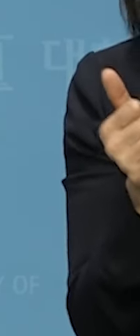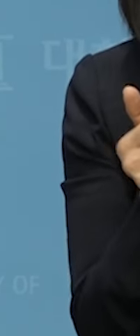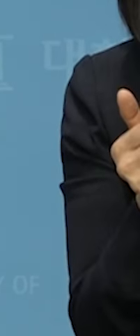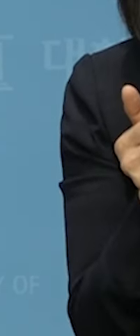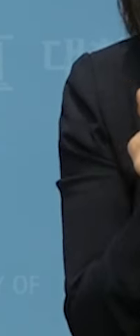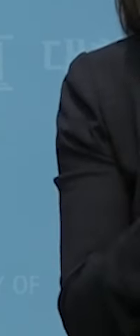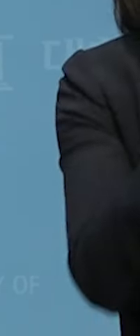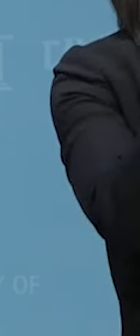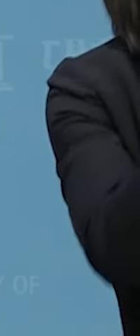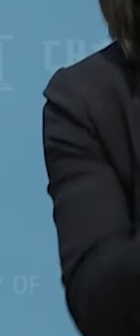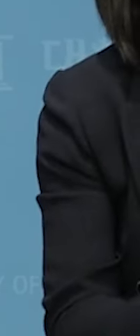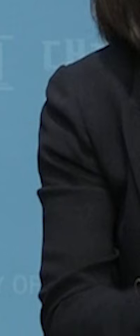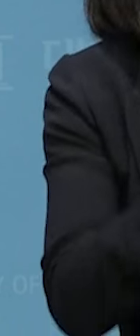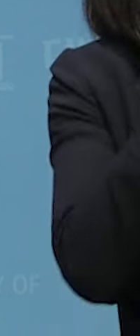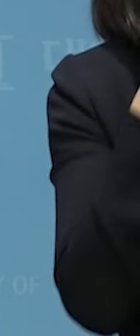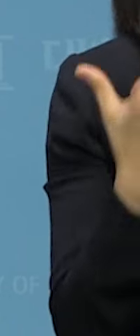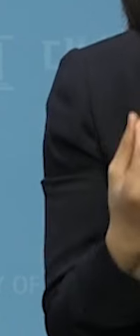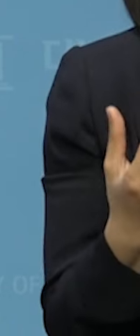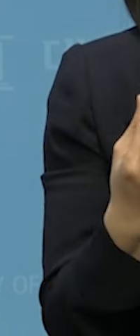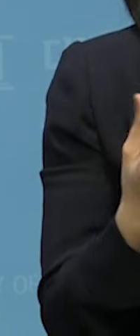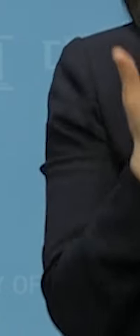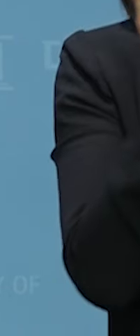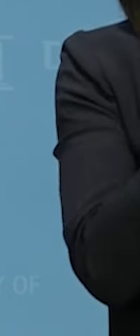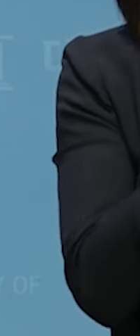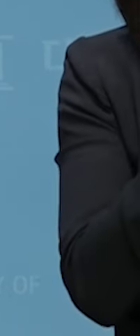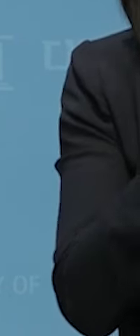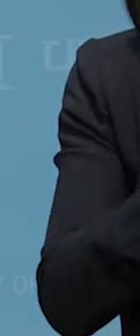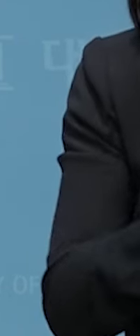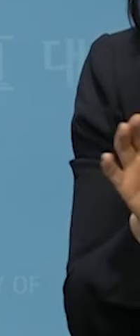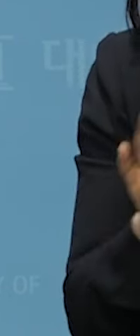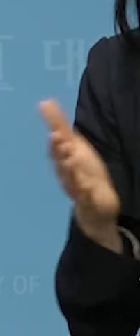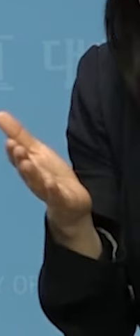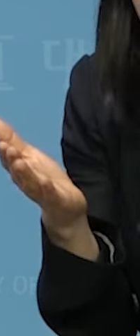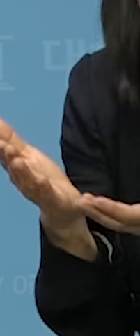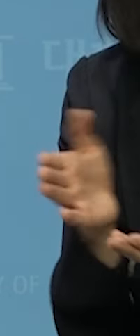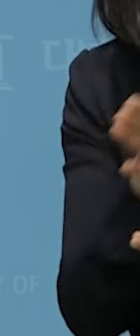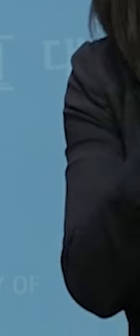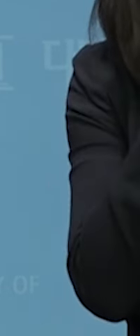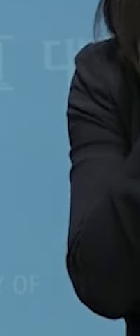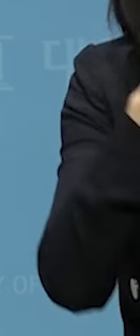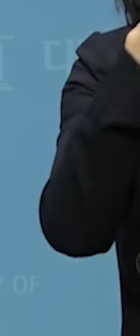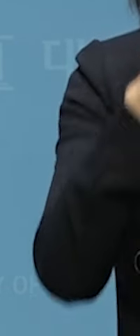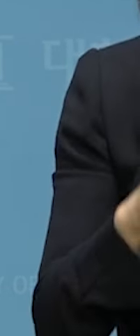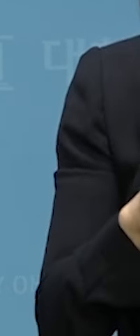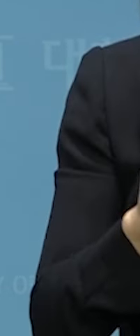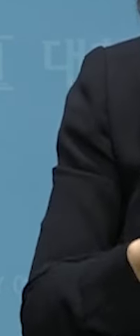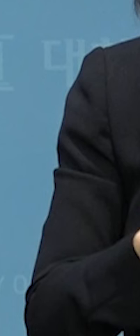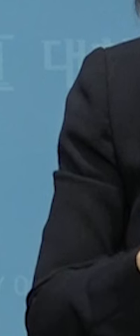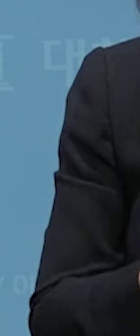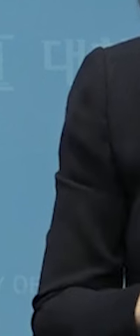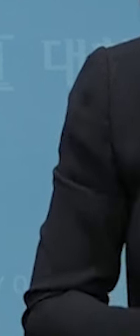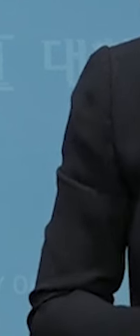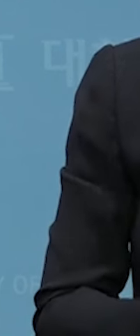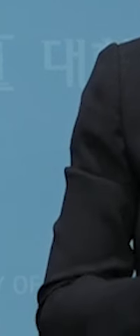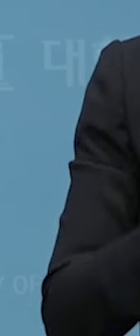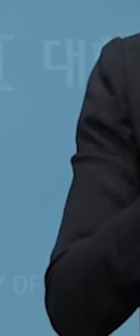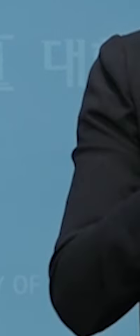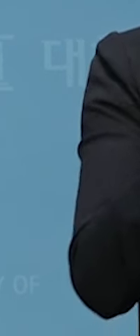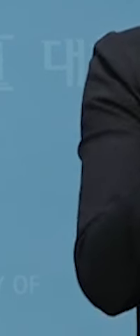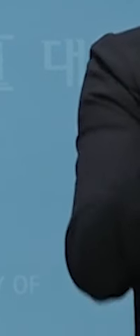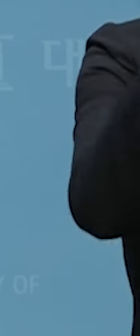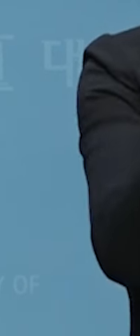역사적 사실이라며 성상납 발언을 두둔하고 나섰습니다 국민들은 민주당 김준혁 후보의 사과에